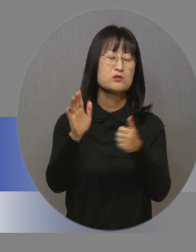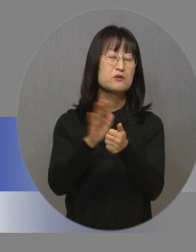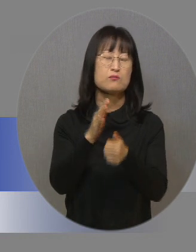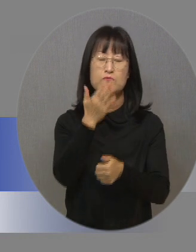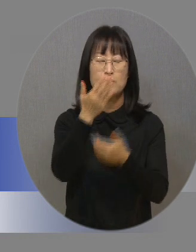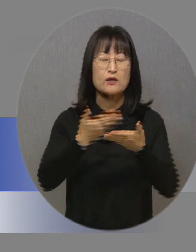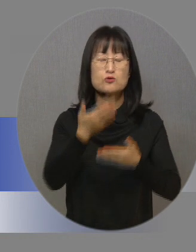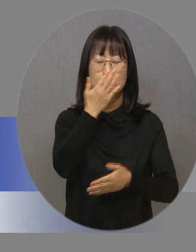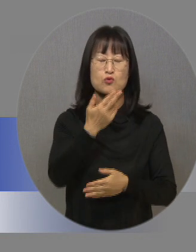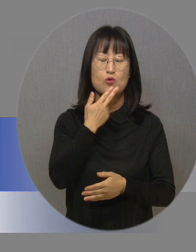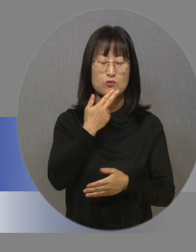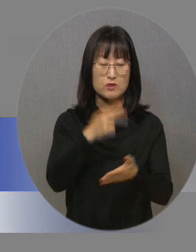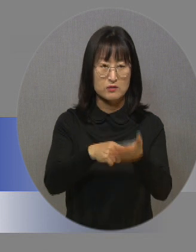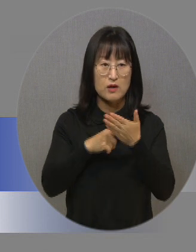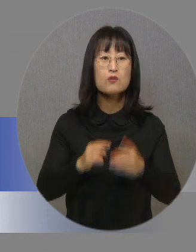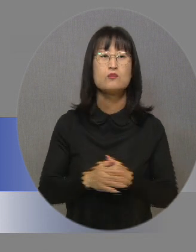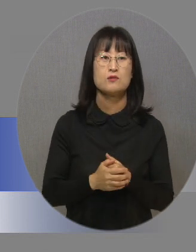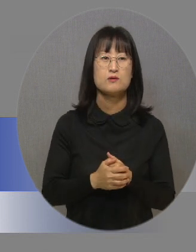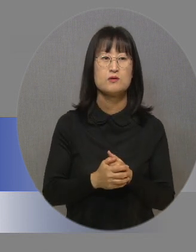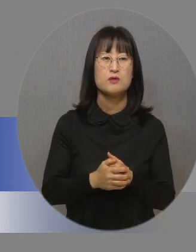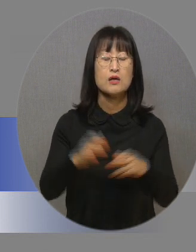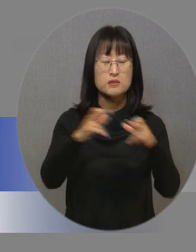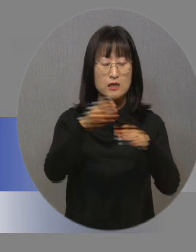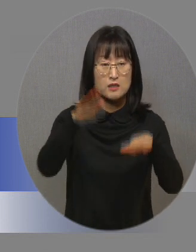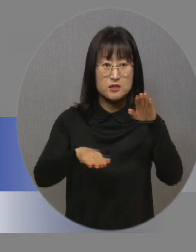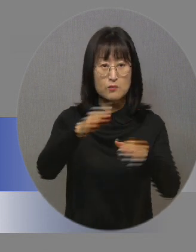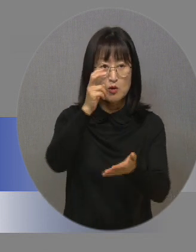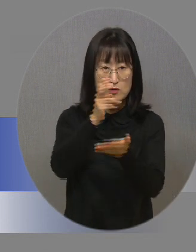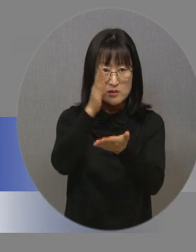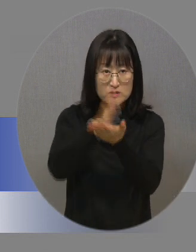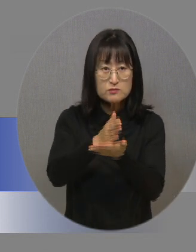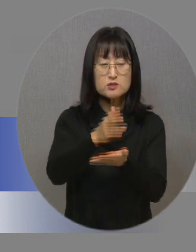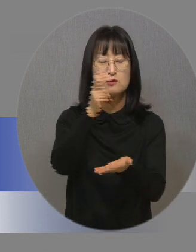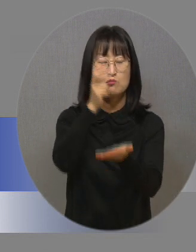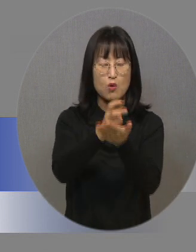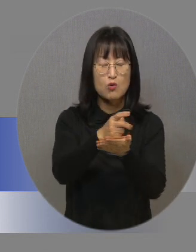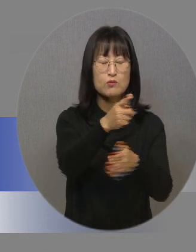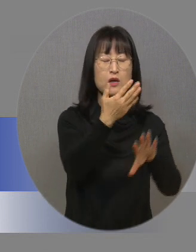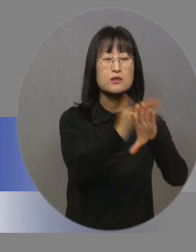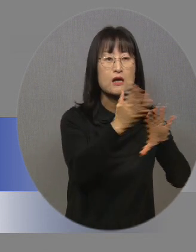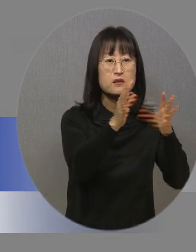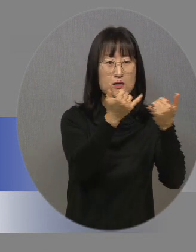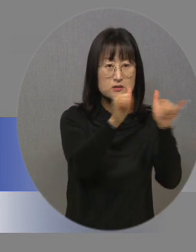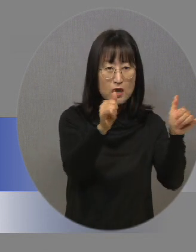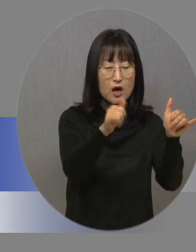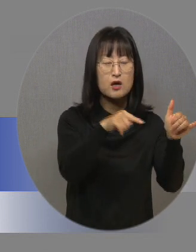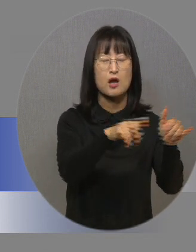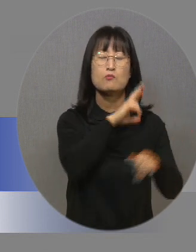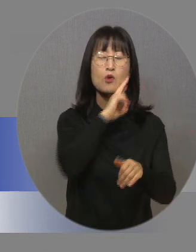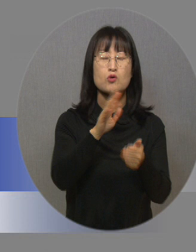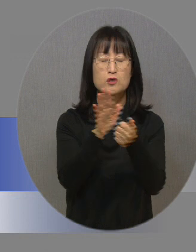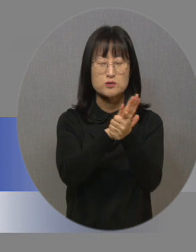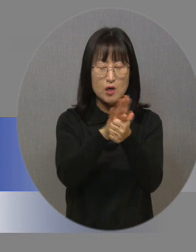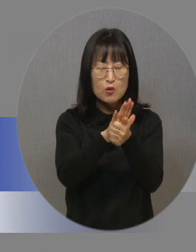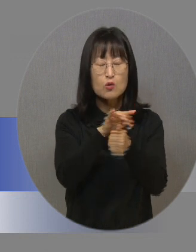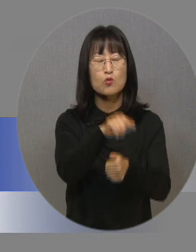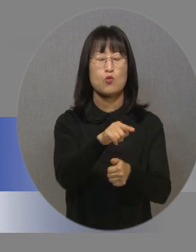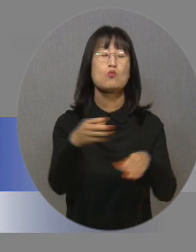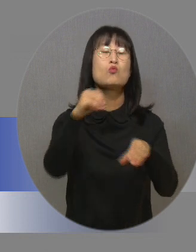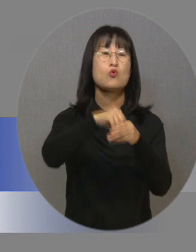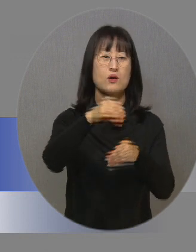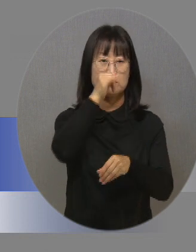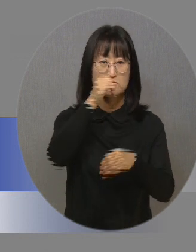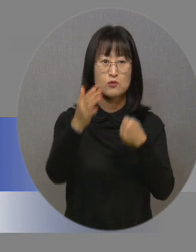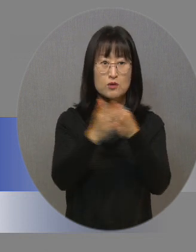합니다. 최 의원은 장애인차별금지법에는 외국인에 대한 차별금지와 편의 제공을 포함하고 있다며 복지부에